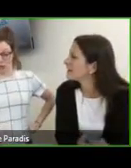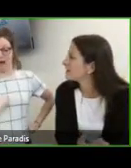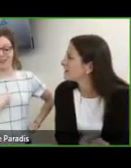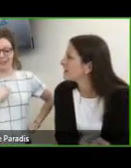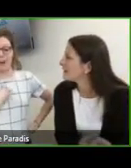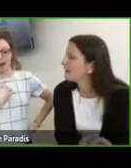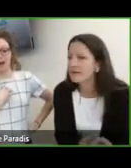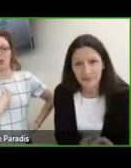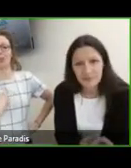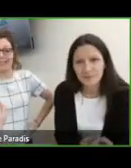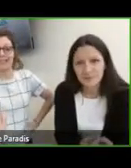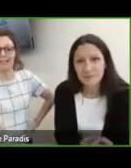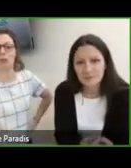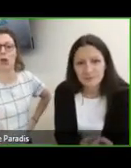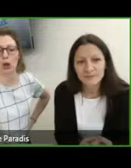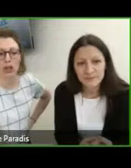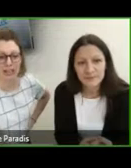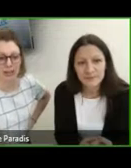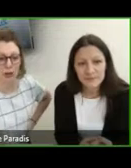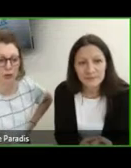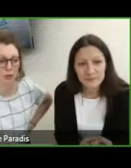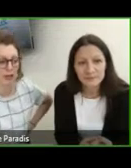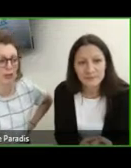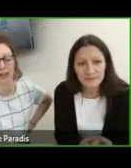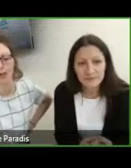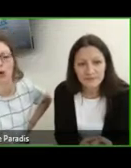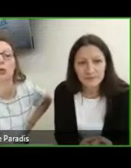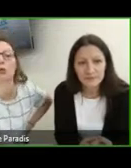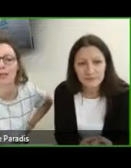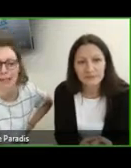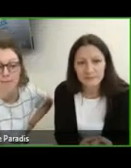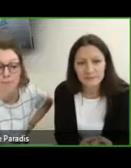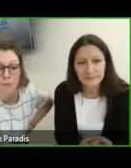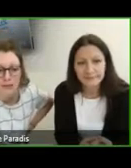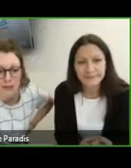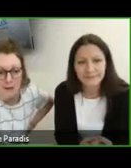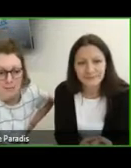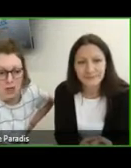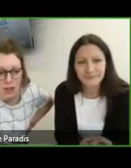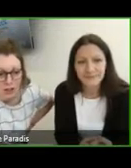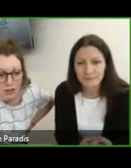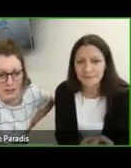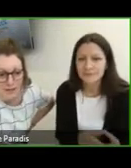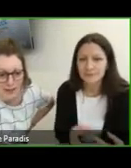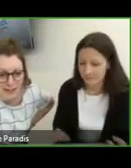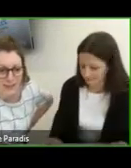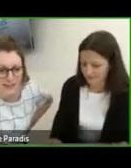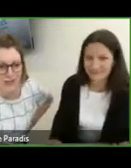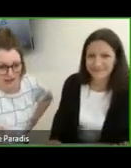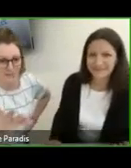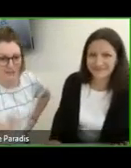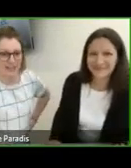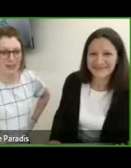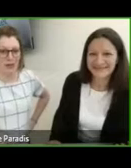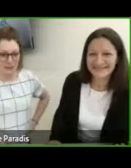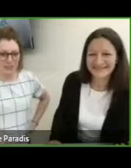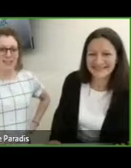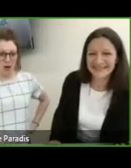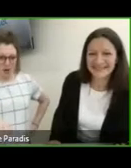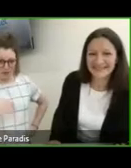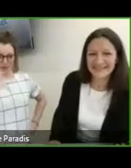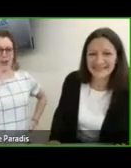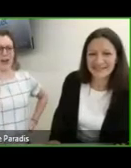se pensent capables de déceler ou de reconnaître une nouvelle ou un contenu qui serait faux, finalement? Donc, ça varie. On dit, il y a quelqu'un quand même